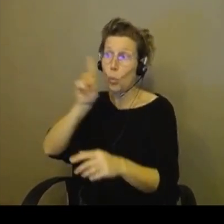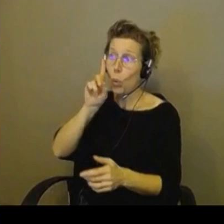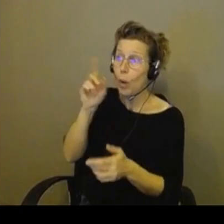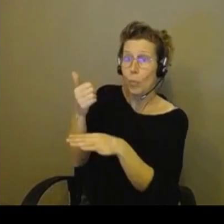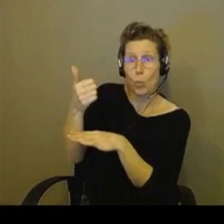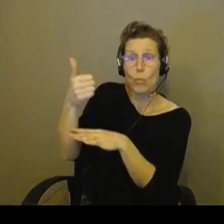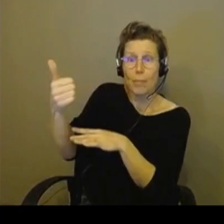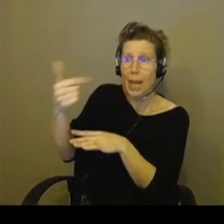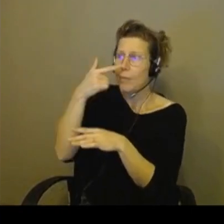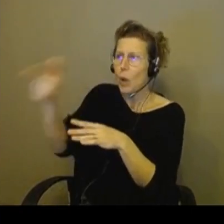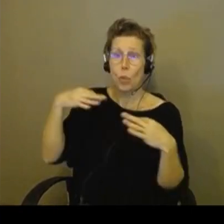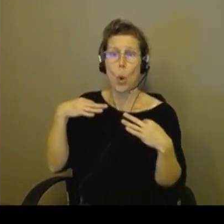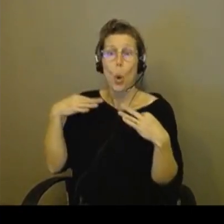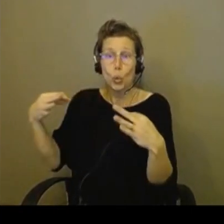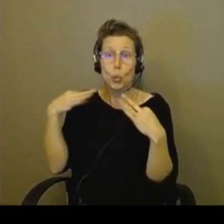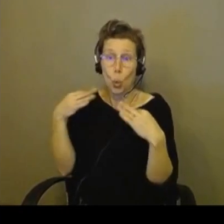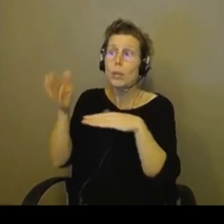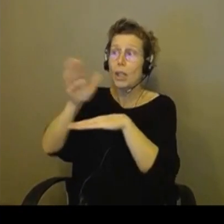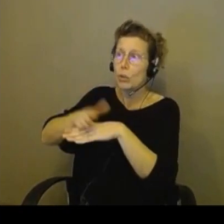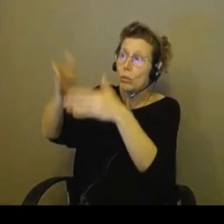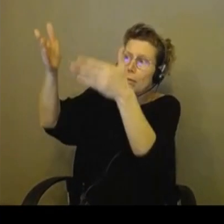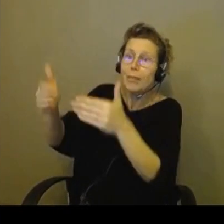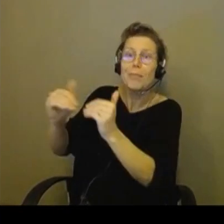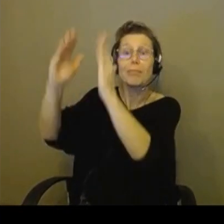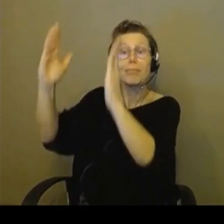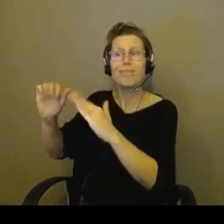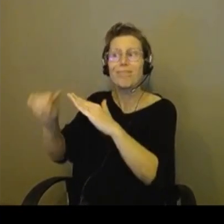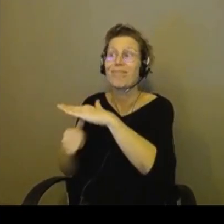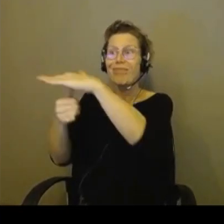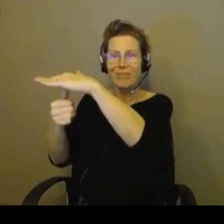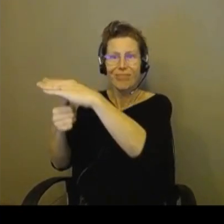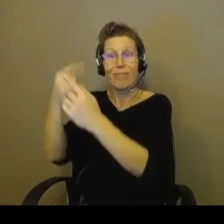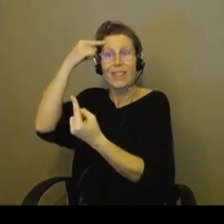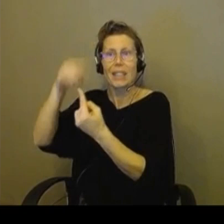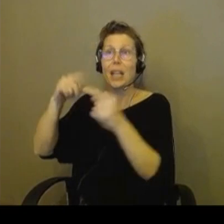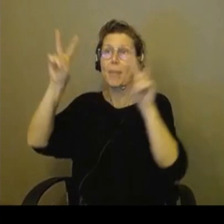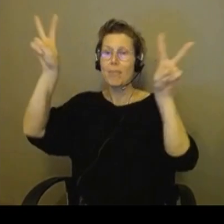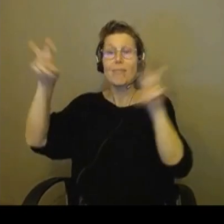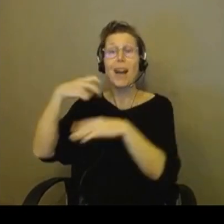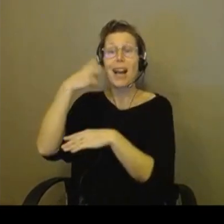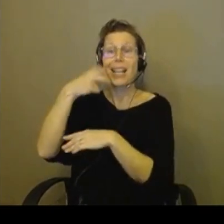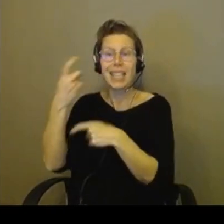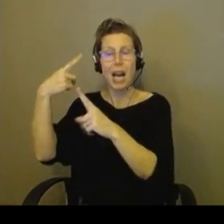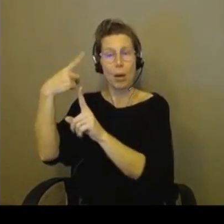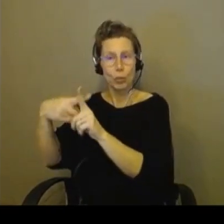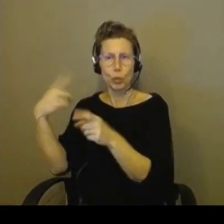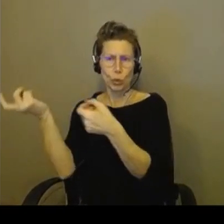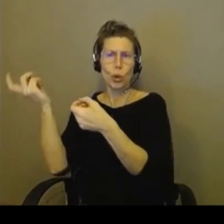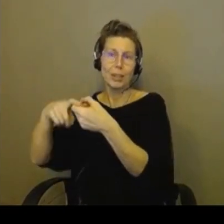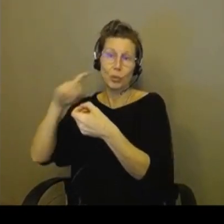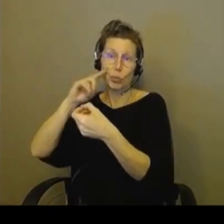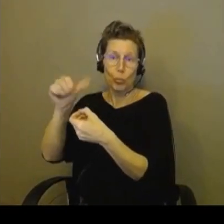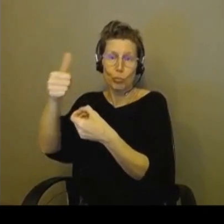SNCF Gare et Connexion, où se joue le premier accueil et le première étape vers le train. C'est quelque chose de difficile, je présume, d'être